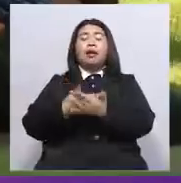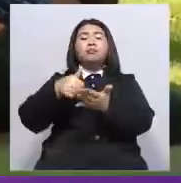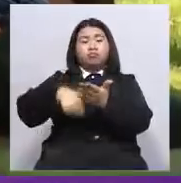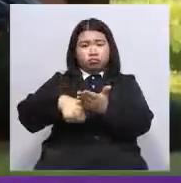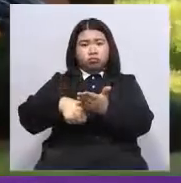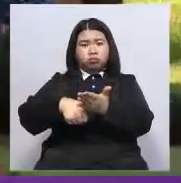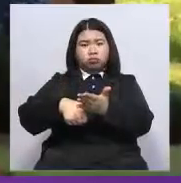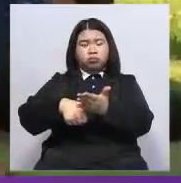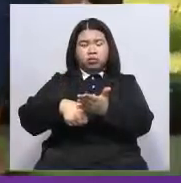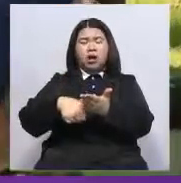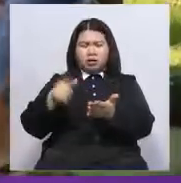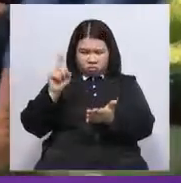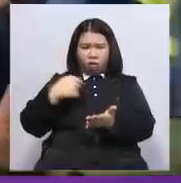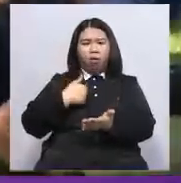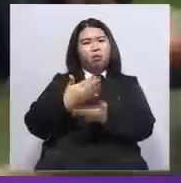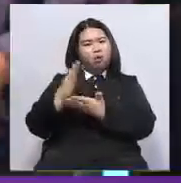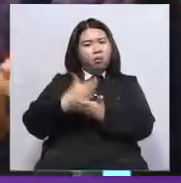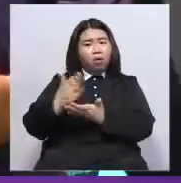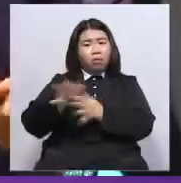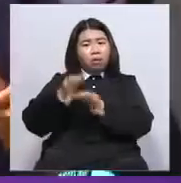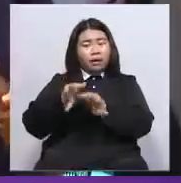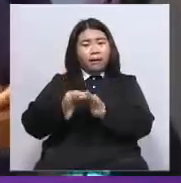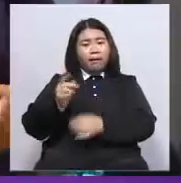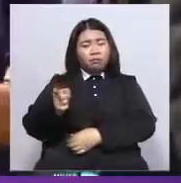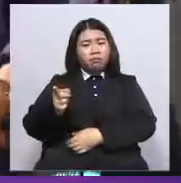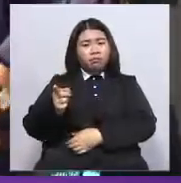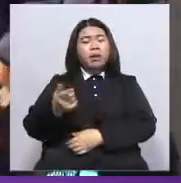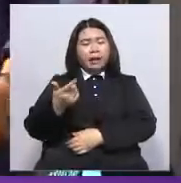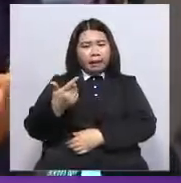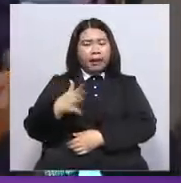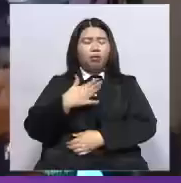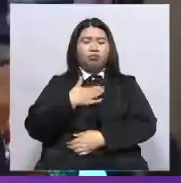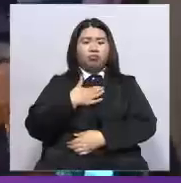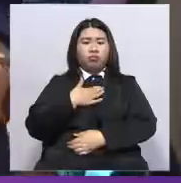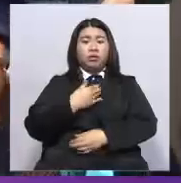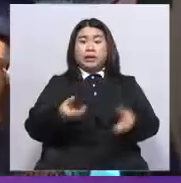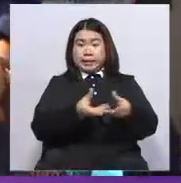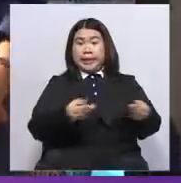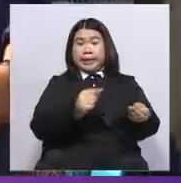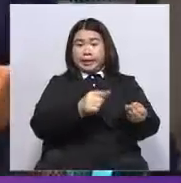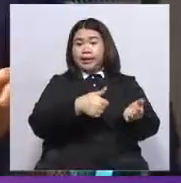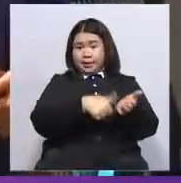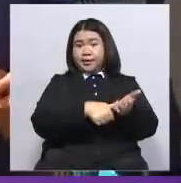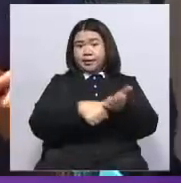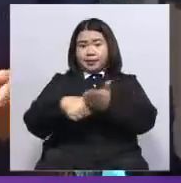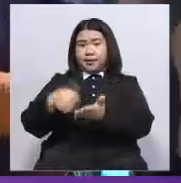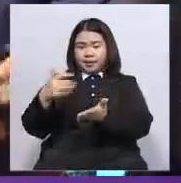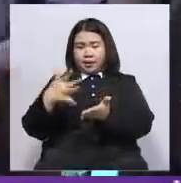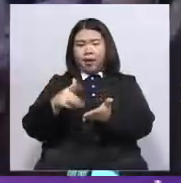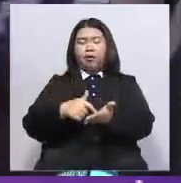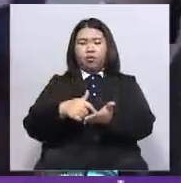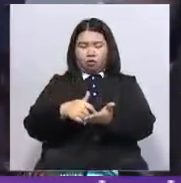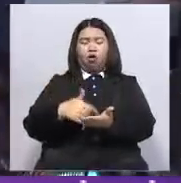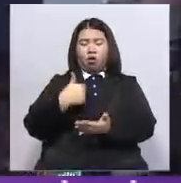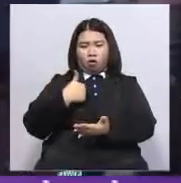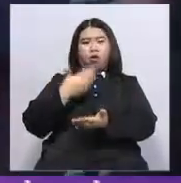รับการที่จะต้องชำระเงินให้กับธนาคารพาณิชย์และดิฉันมีหลักทรัพย์อยู่แล้วนะคะก็จะจ่